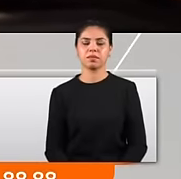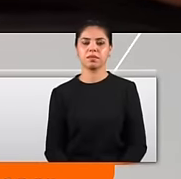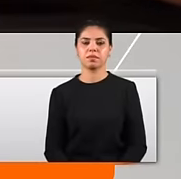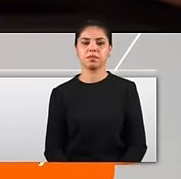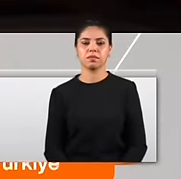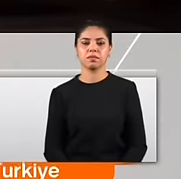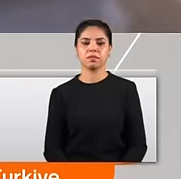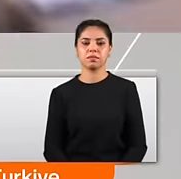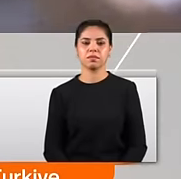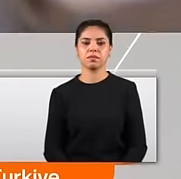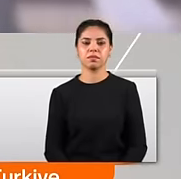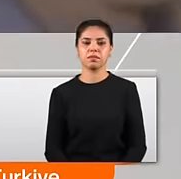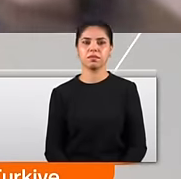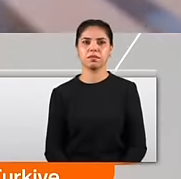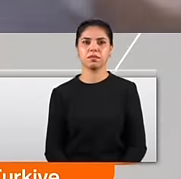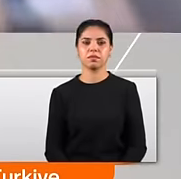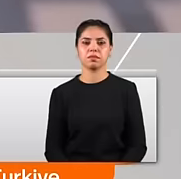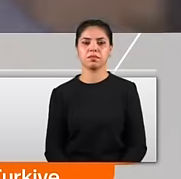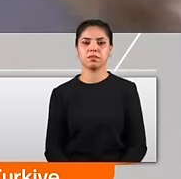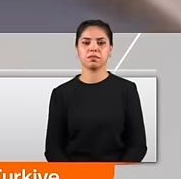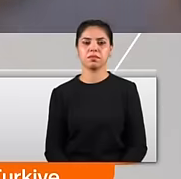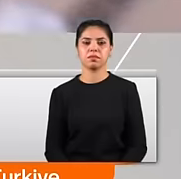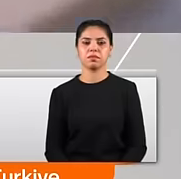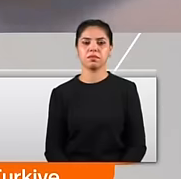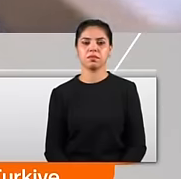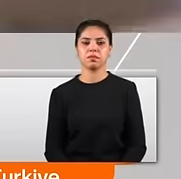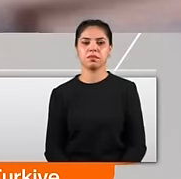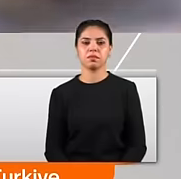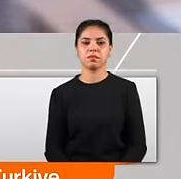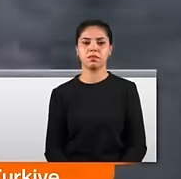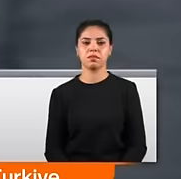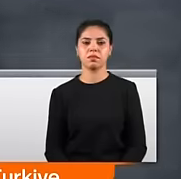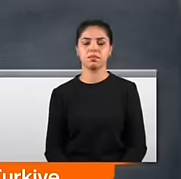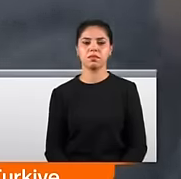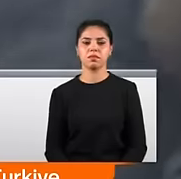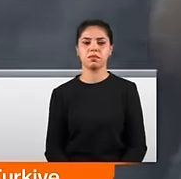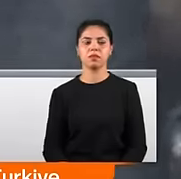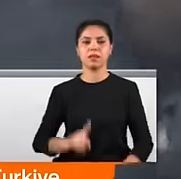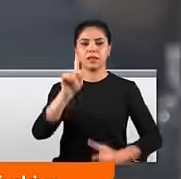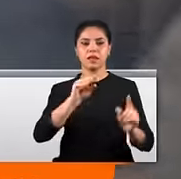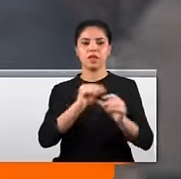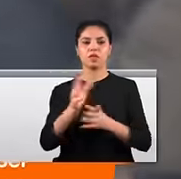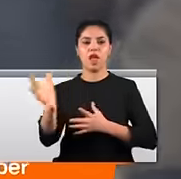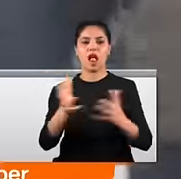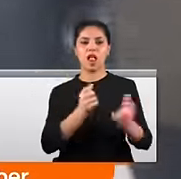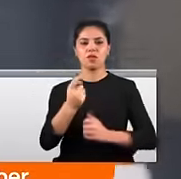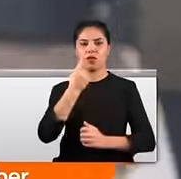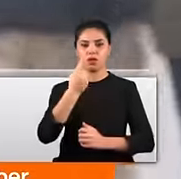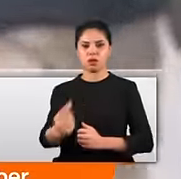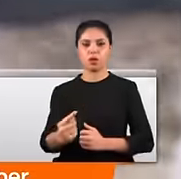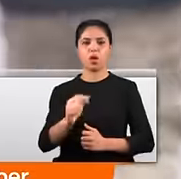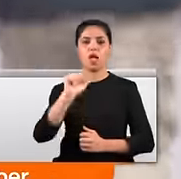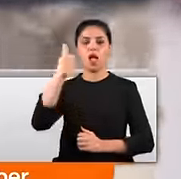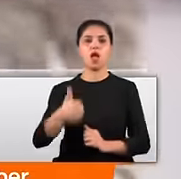oldu. E-ticaret daha çok çoğaldı aslında. Ev dışarıdan daha çok sipariş vermeye başladık. İnternet üzerinden yapılan alışverişler her geçen